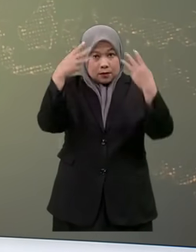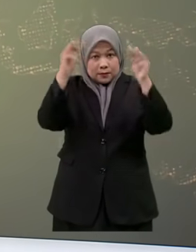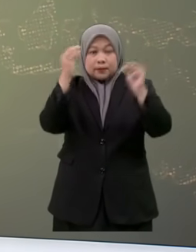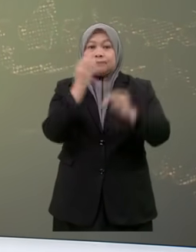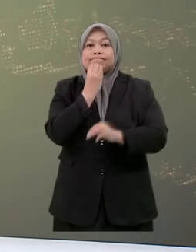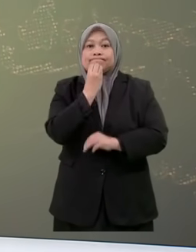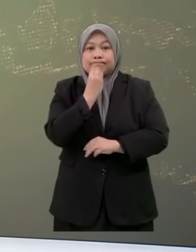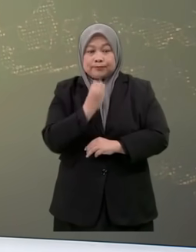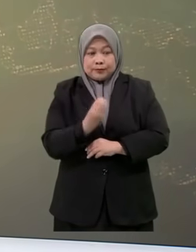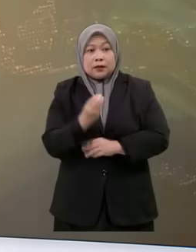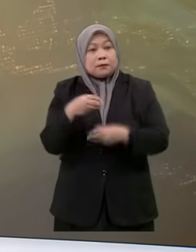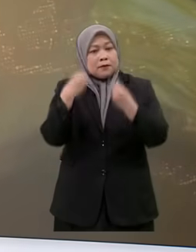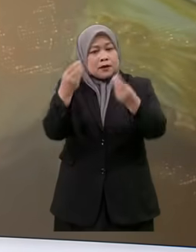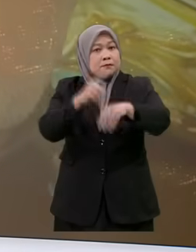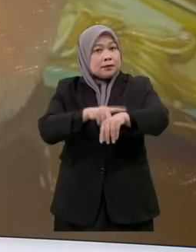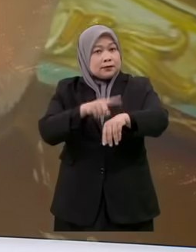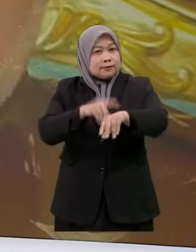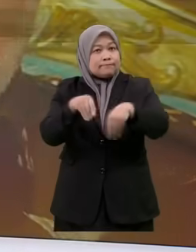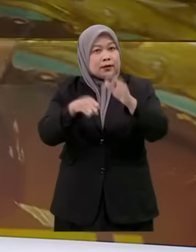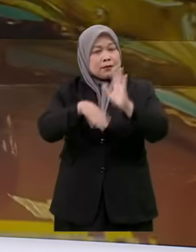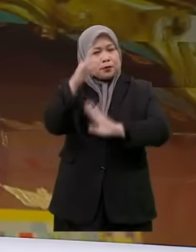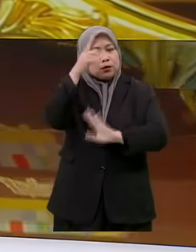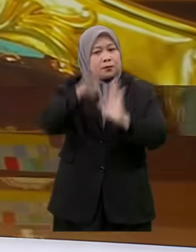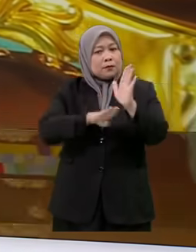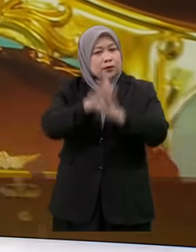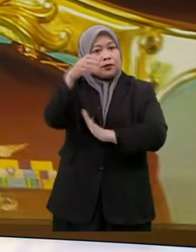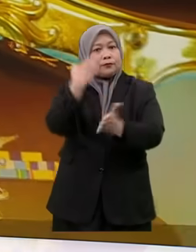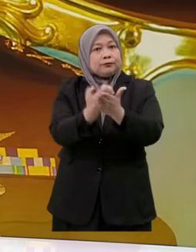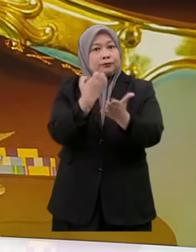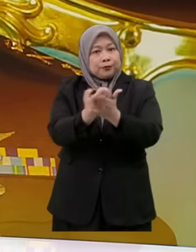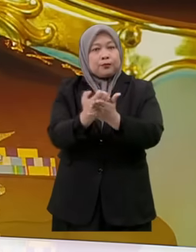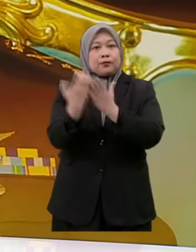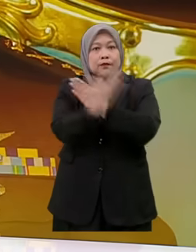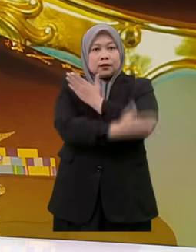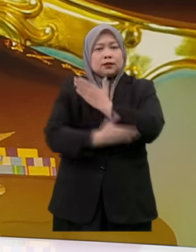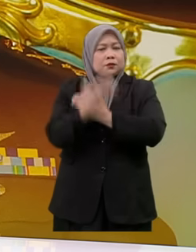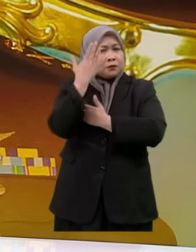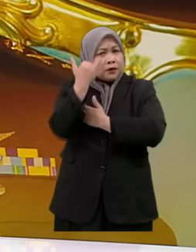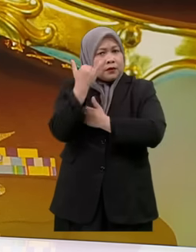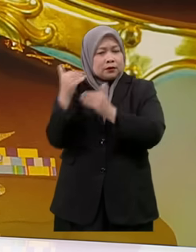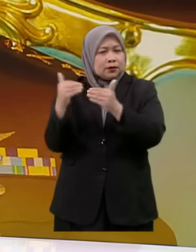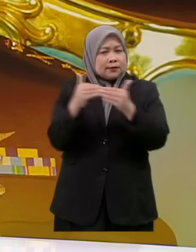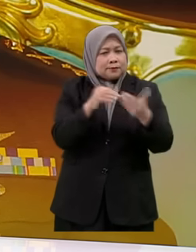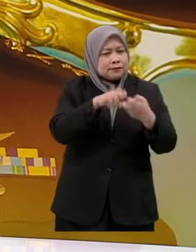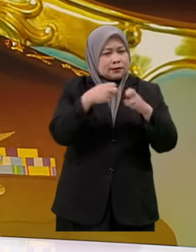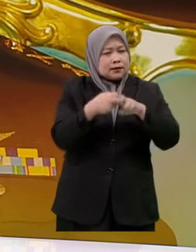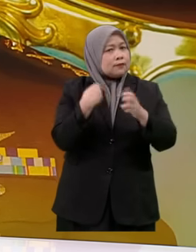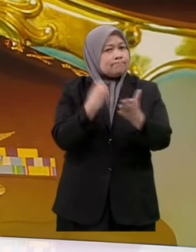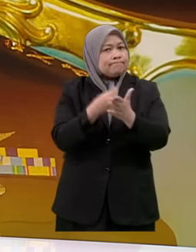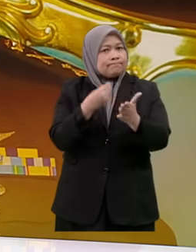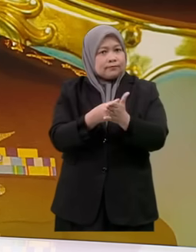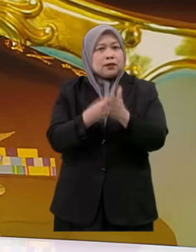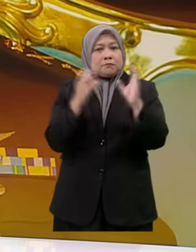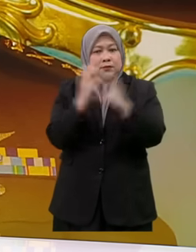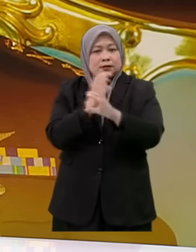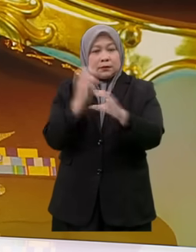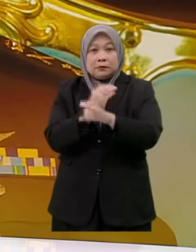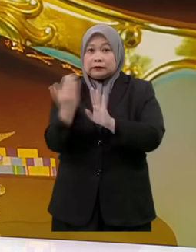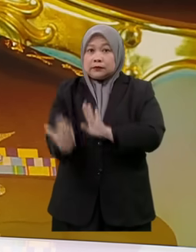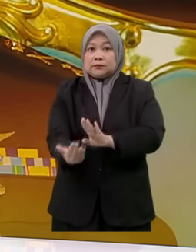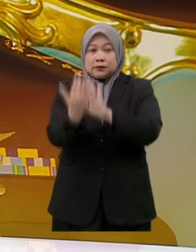Ibrahim diberikan lebih banyak Master dalam membangunkan ekonomi negara ini berikutnya krisis keuangan yang mencabar terpaksa